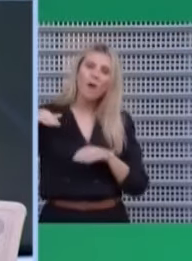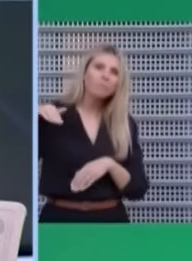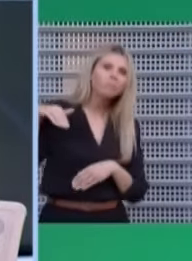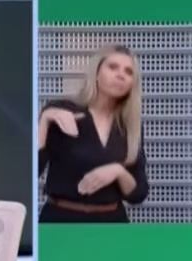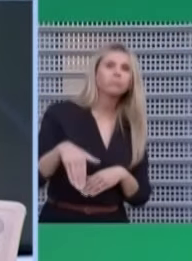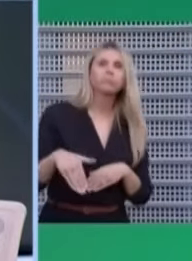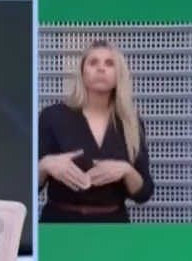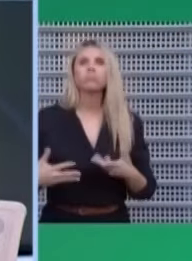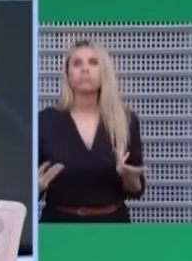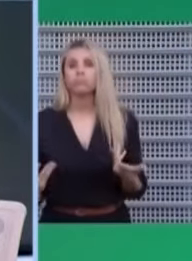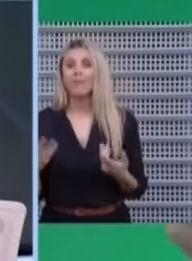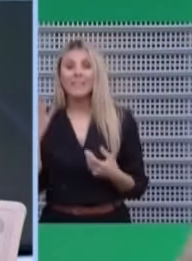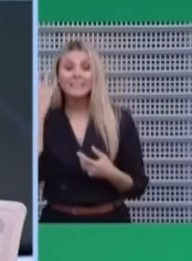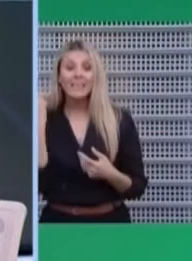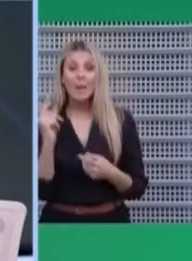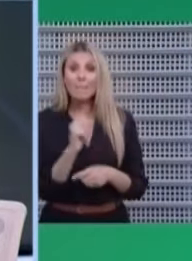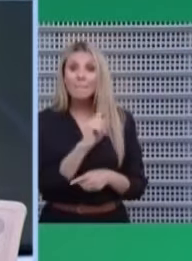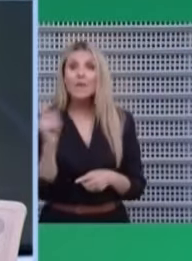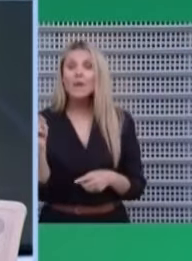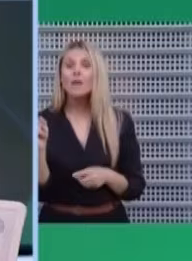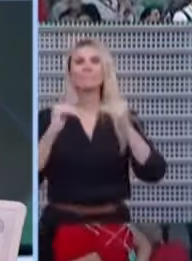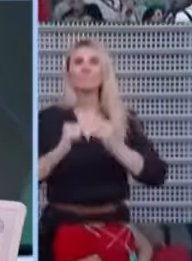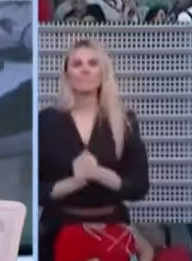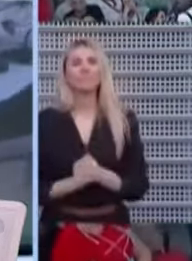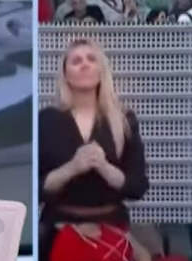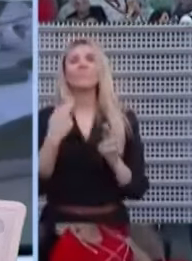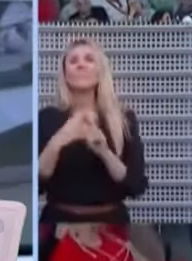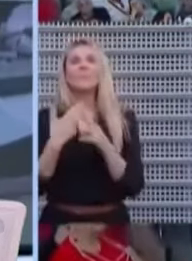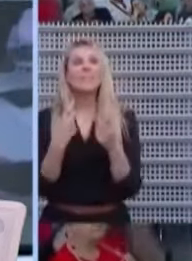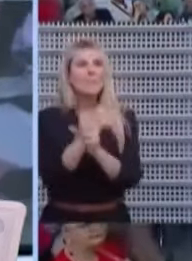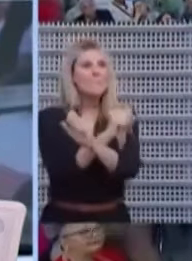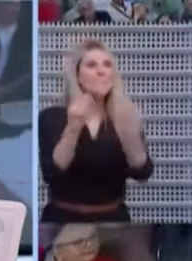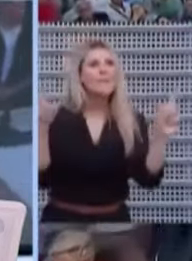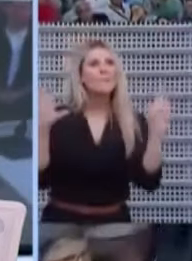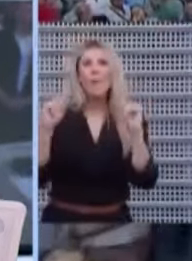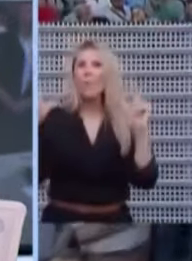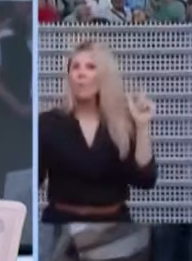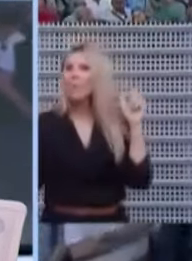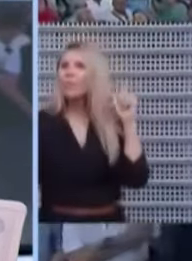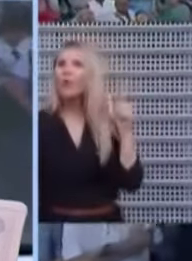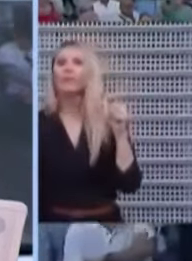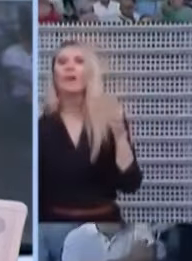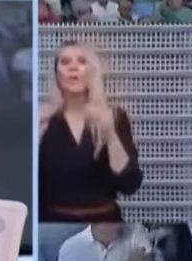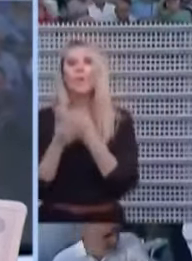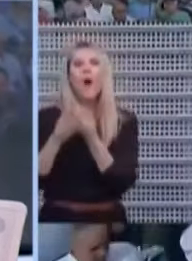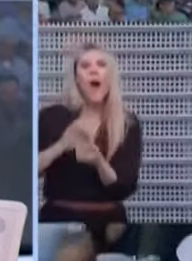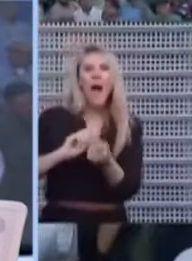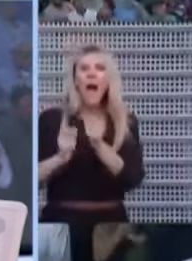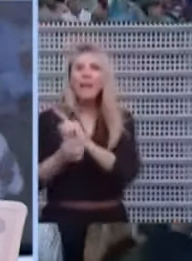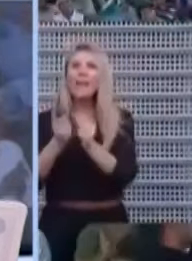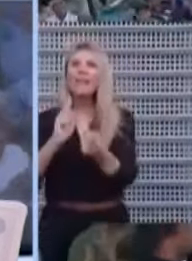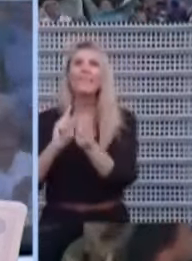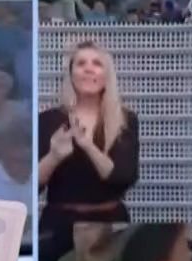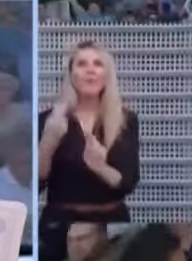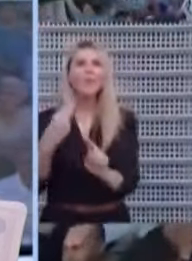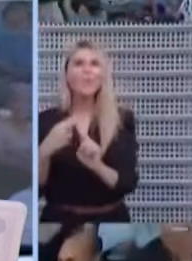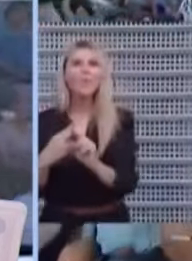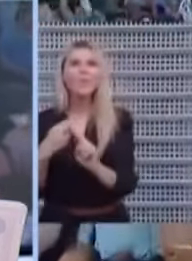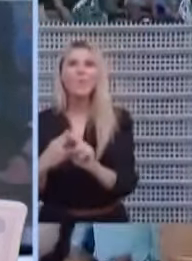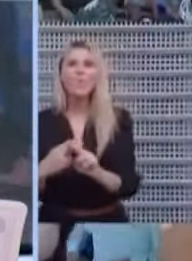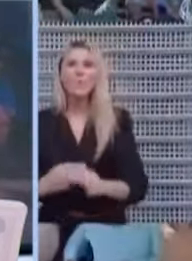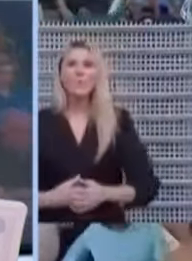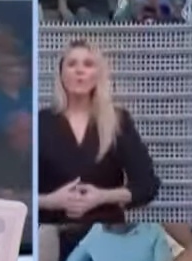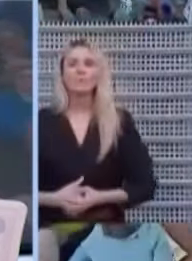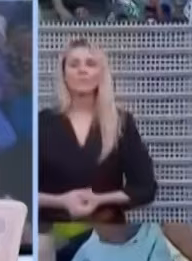τέτοιες και βλέψεις, νομίζω, και ικανότητες. Αλλά ξέρετε, εγώ θα κρατήσω κάτι που είπε ο κύριος Τσίπρας χθες, ο οποίος είπε ότι θέλει και ο